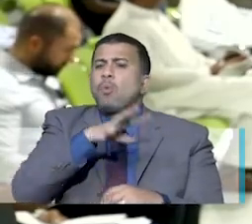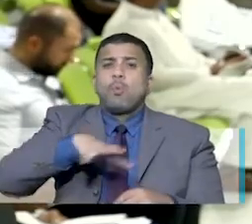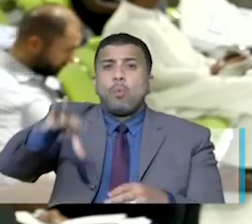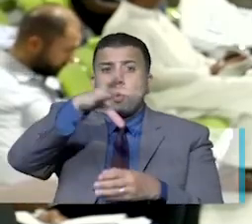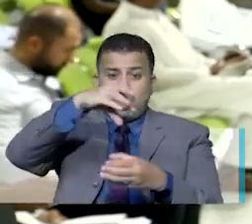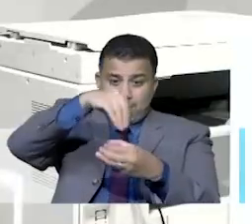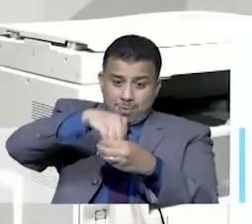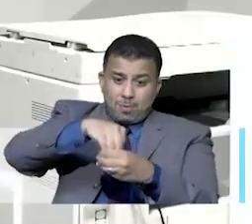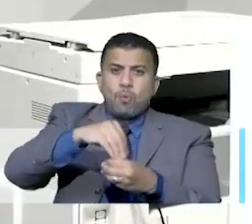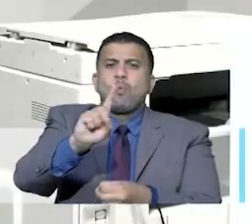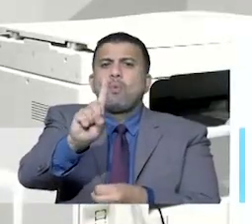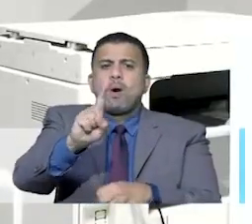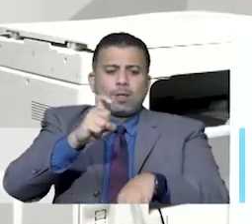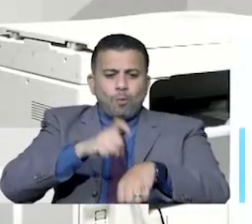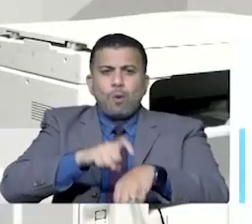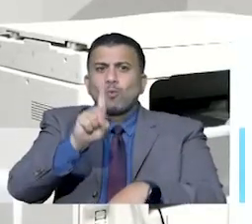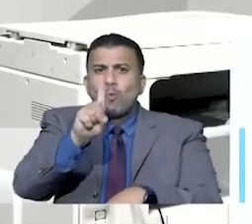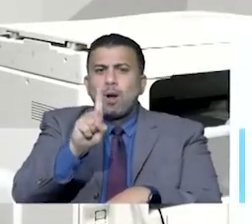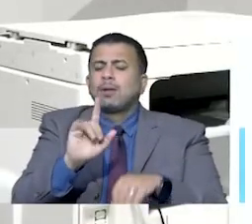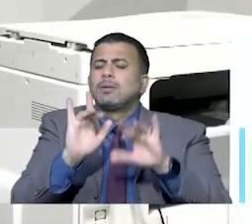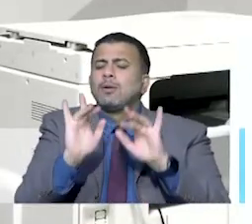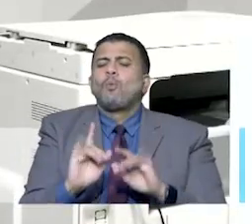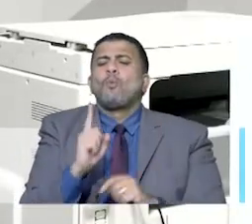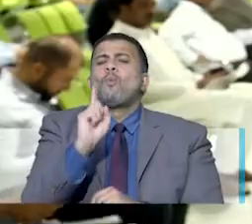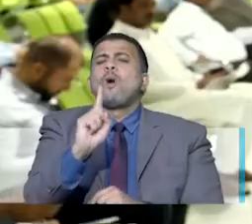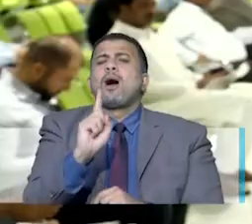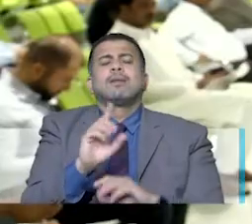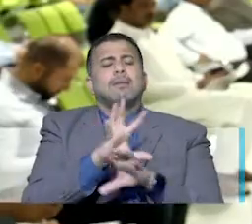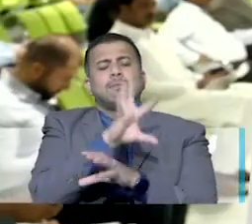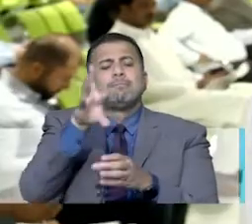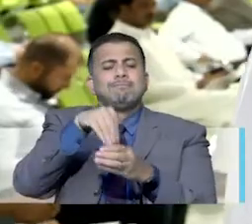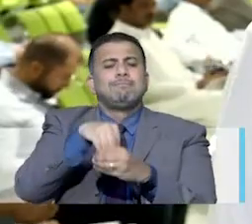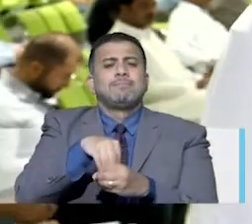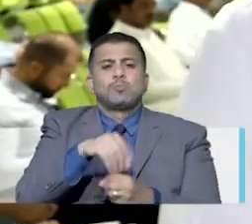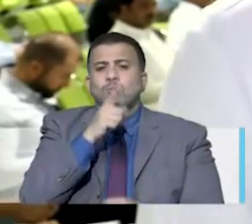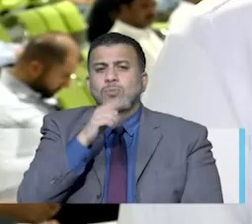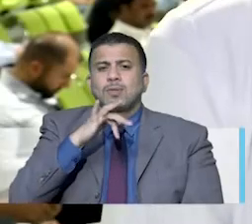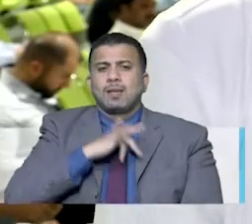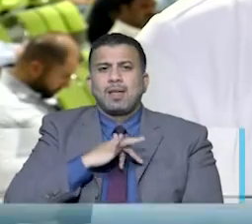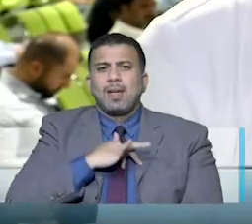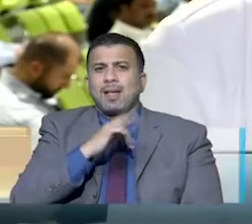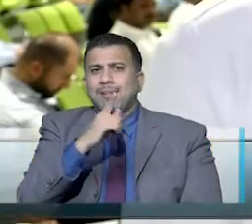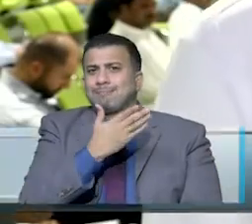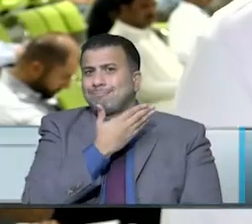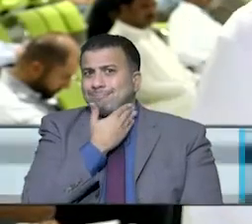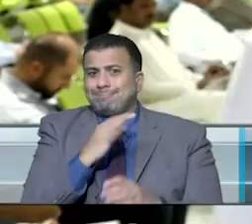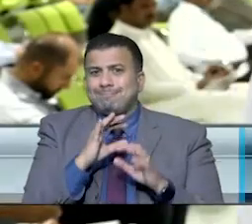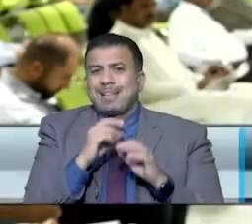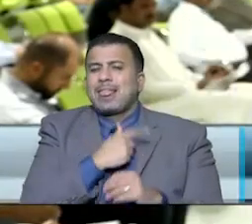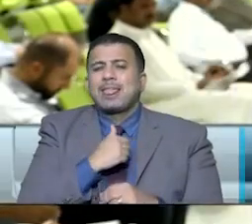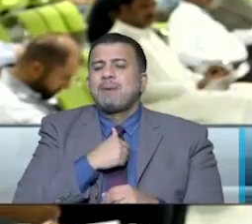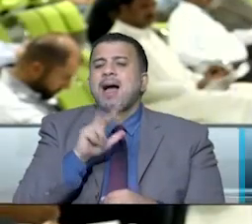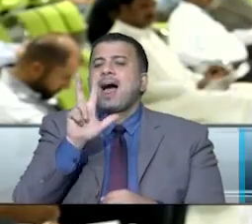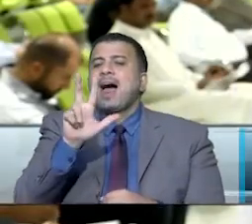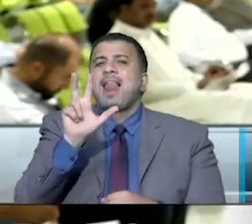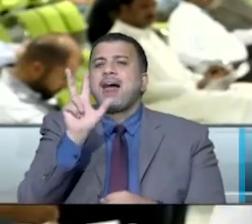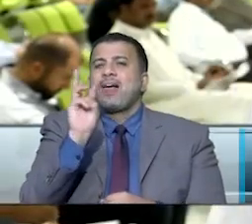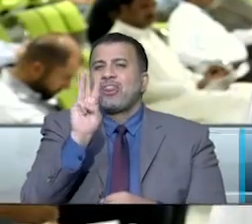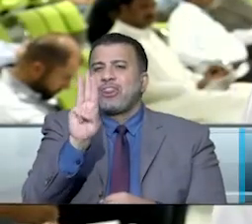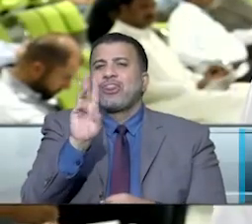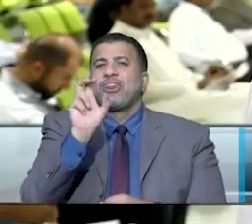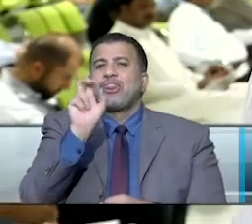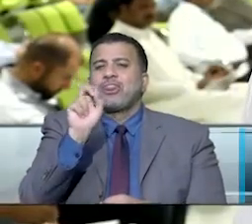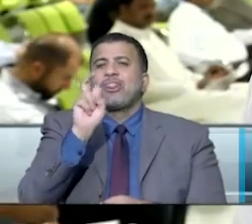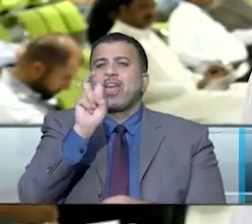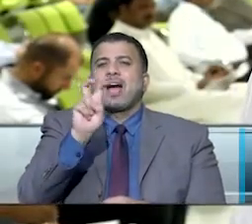واحد وفي وقت واحد وفي كرسي واحد اليوم نحن في مركز الثقه للخدمات المتكامله عندنا خدمات ابتداء من